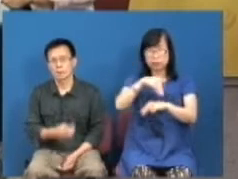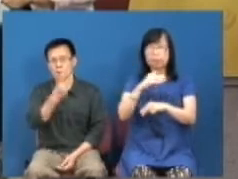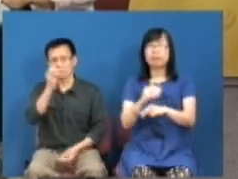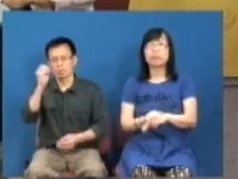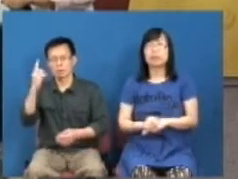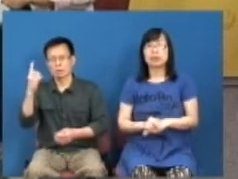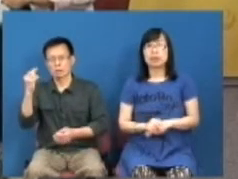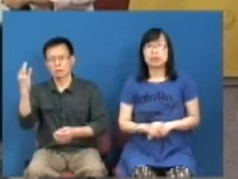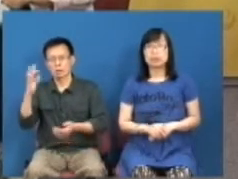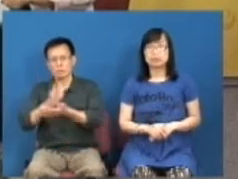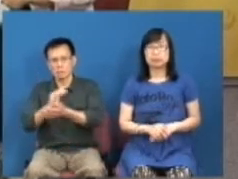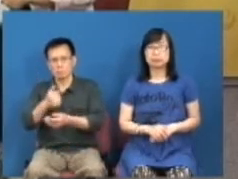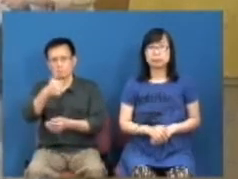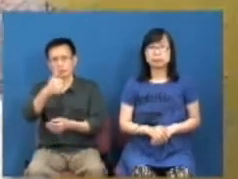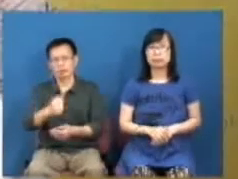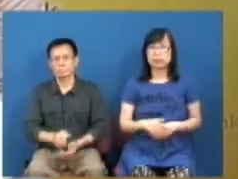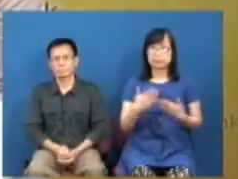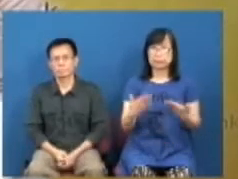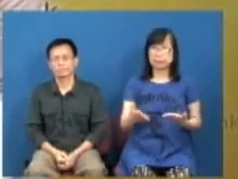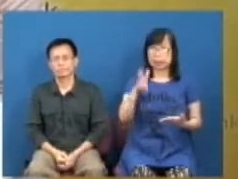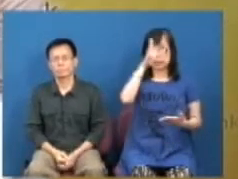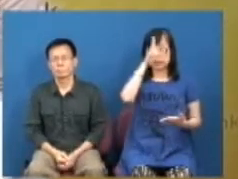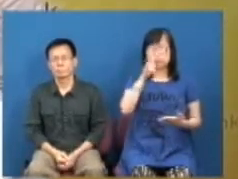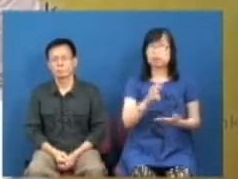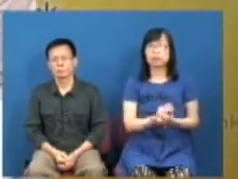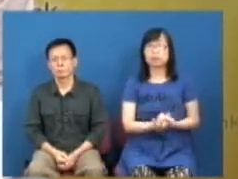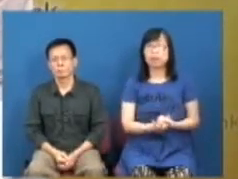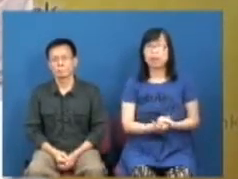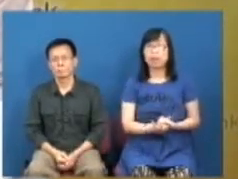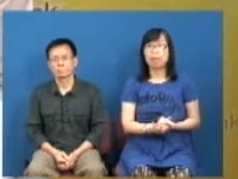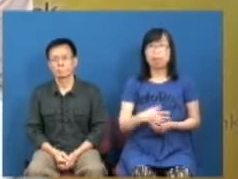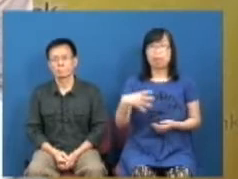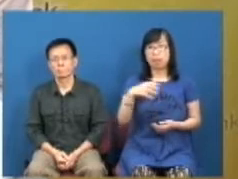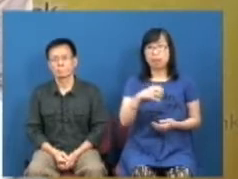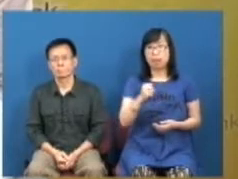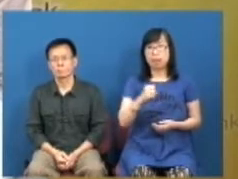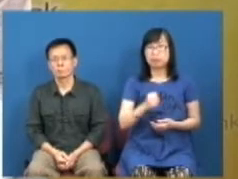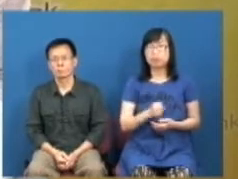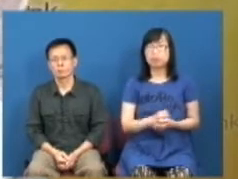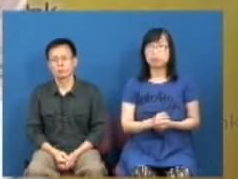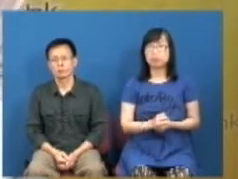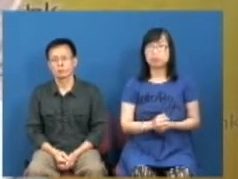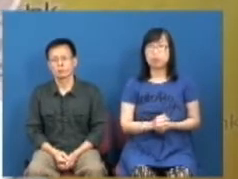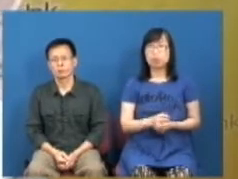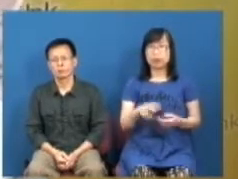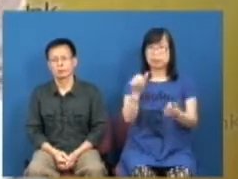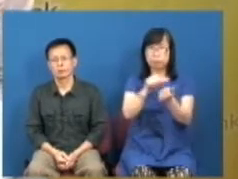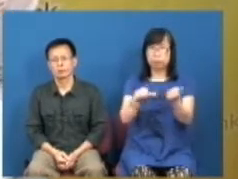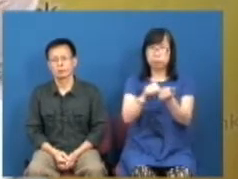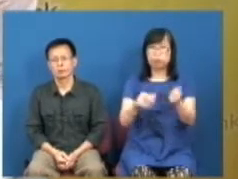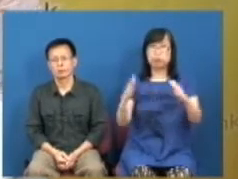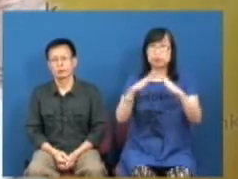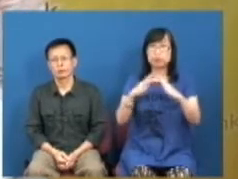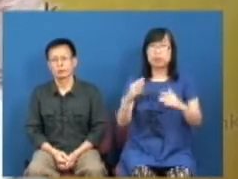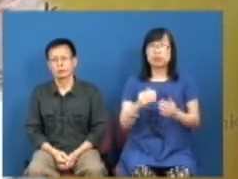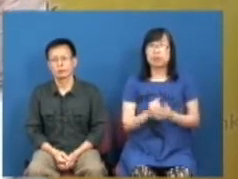係啦，咁而家咧啲官員咧，包括阿魏志成啊，以至到咧阿副處長啊，阿凌